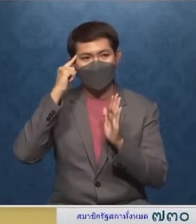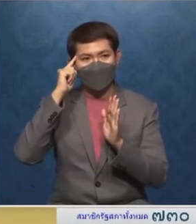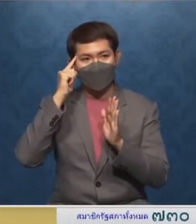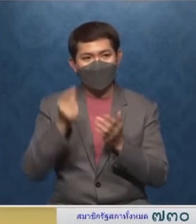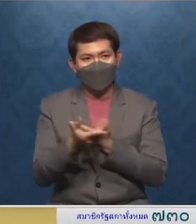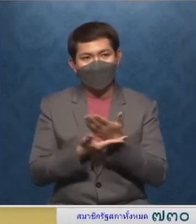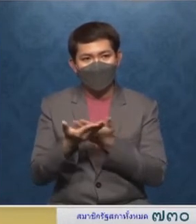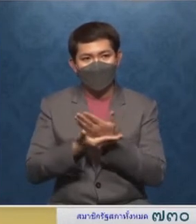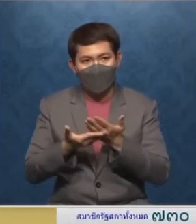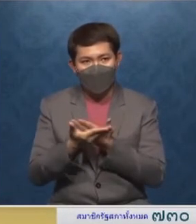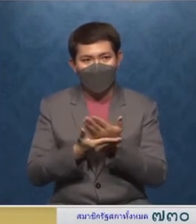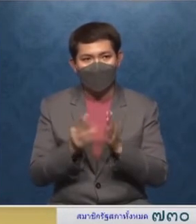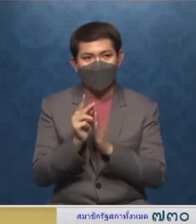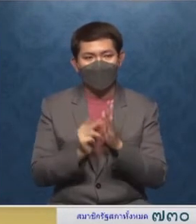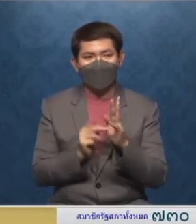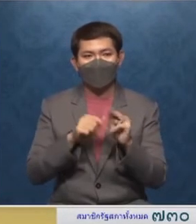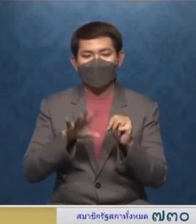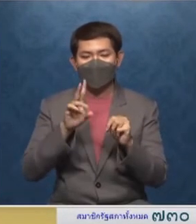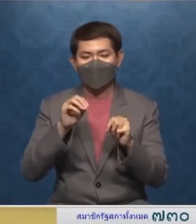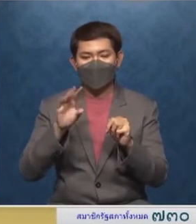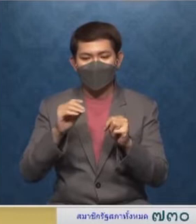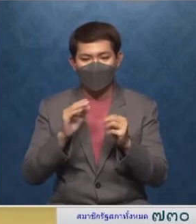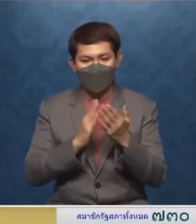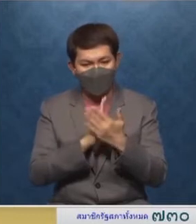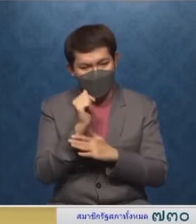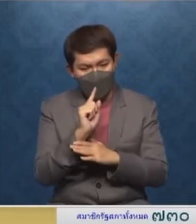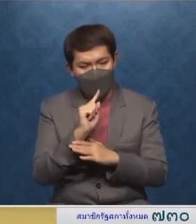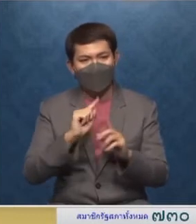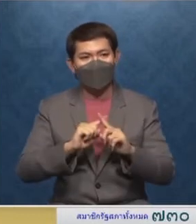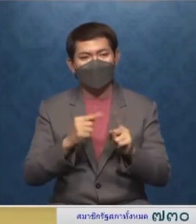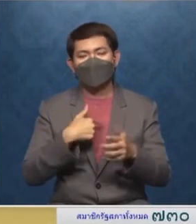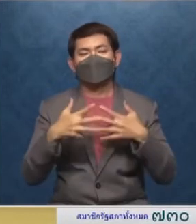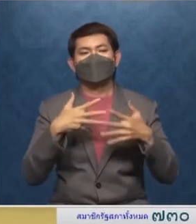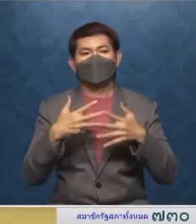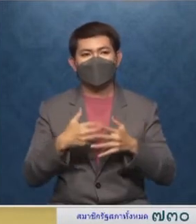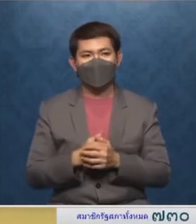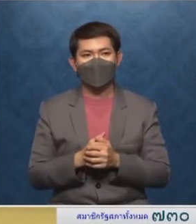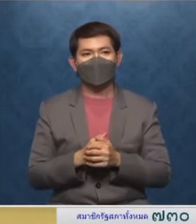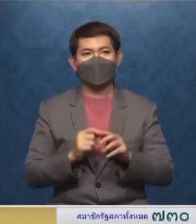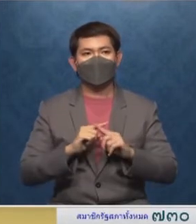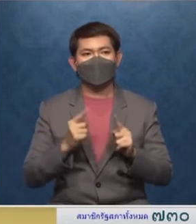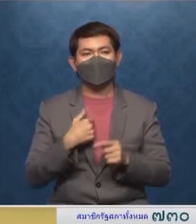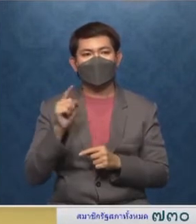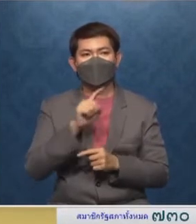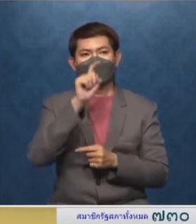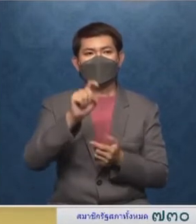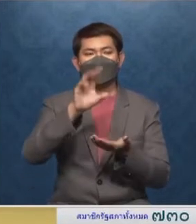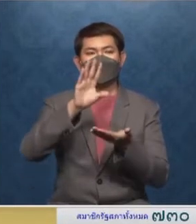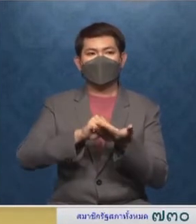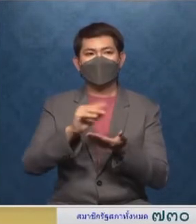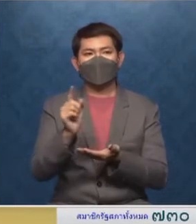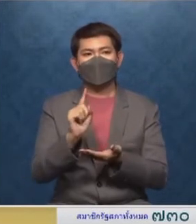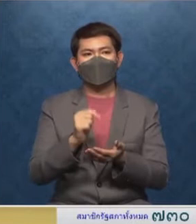ารณาตามมาตรา77นี้มาได้อย่างไรนะครับแต่ก็ไม่เป็นไรครับแต่ว่าผมให้ข้อสังเกตว่า